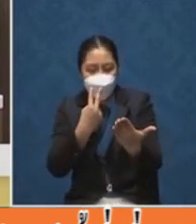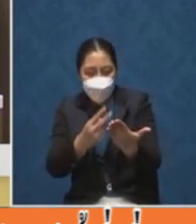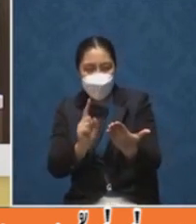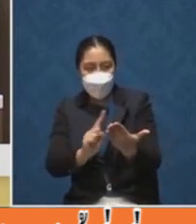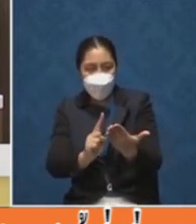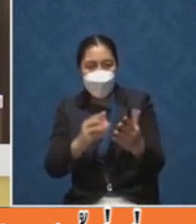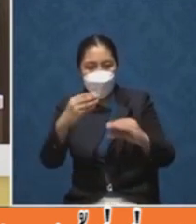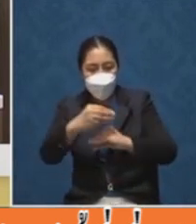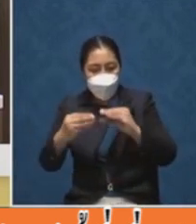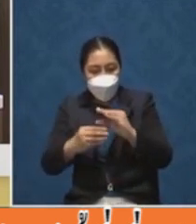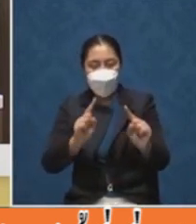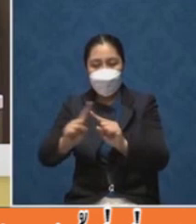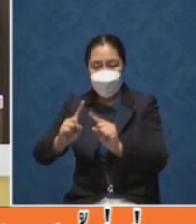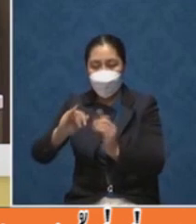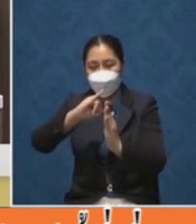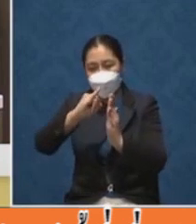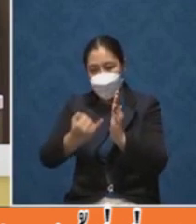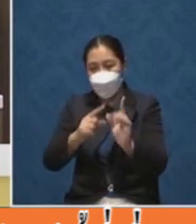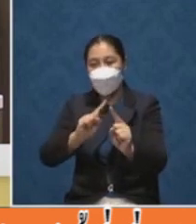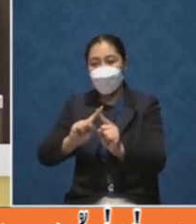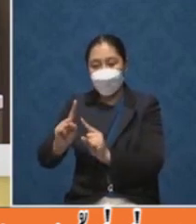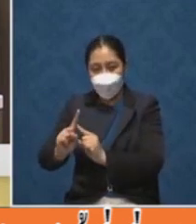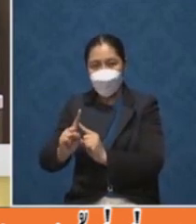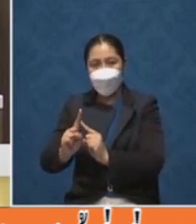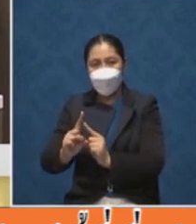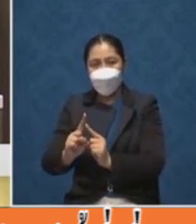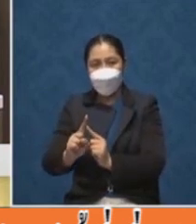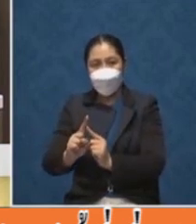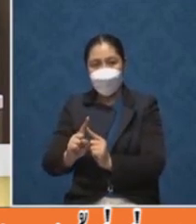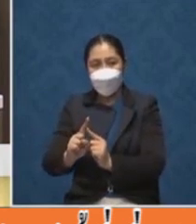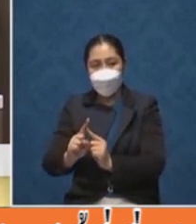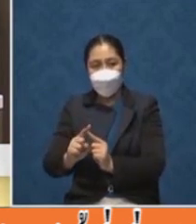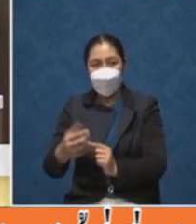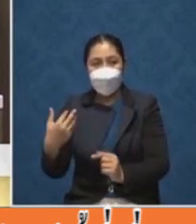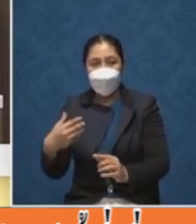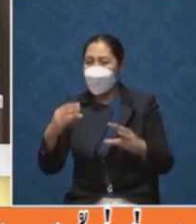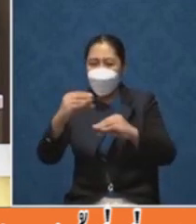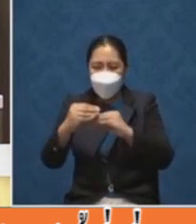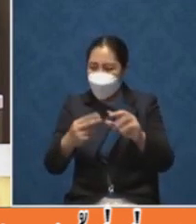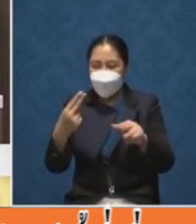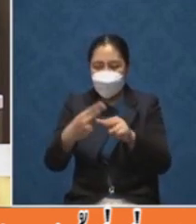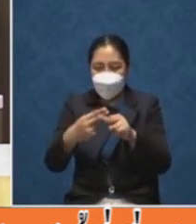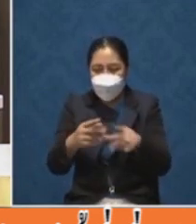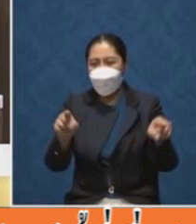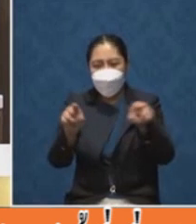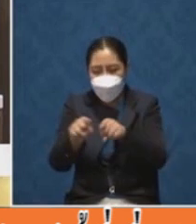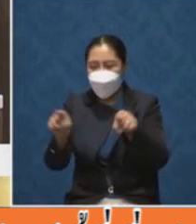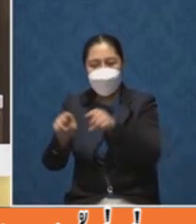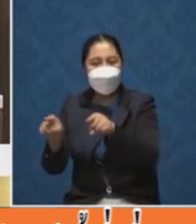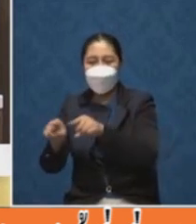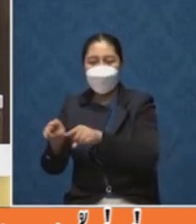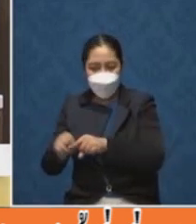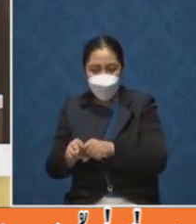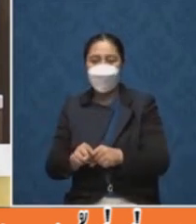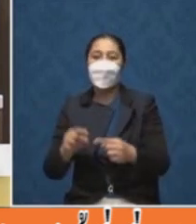ต่างๆนะคะโครงการต่างๆของจังหวัดและกลุ่มจังหวัดเนี่ยก็พบว่าก็จะมีโครงการที่ชื่อคล้ายๆกันค่ะเป็นการพัฒนาโครงสร้างพื้นฐาน